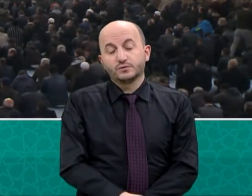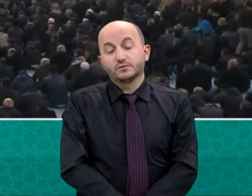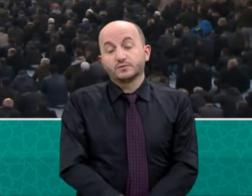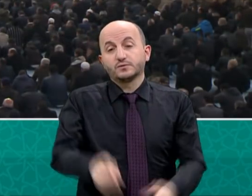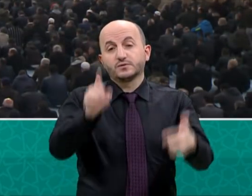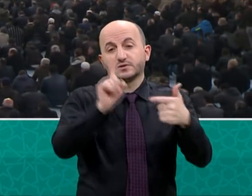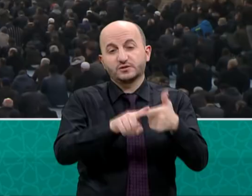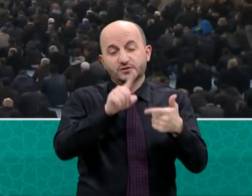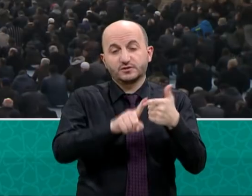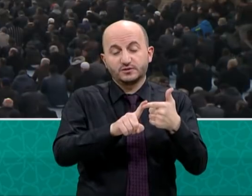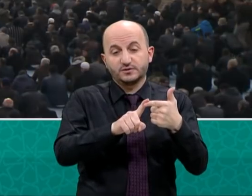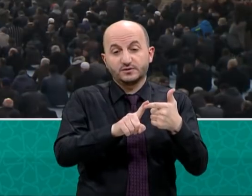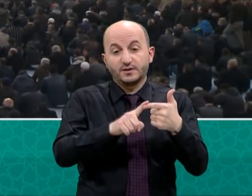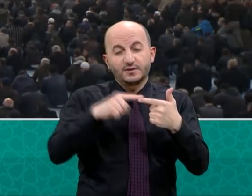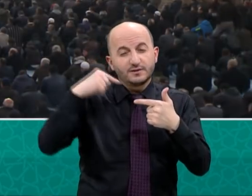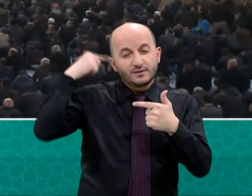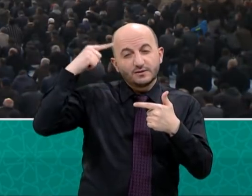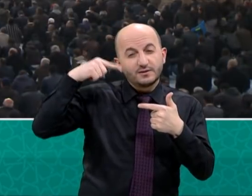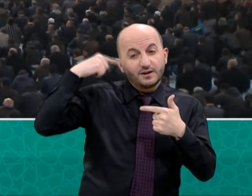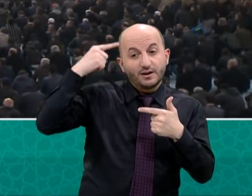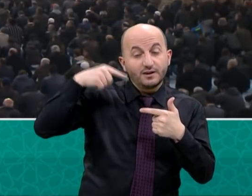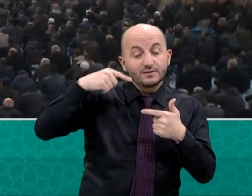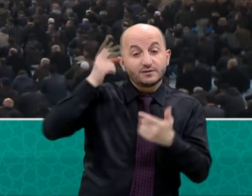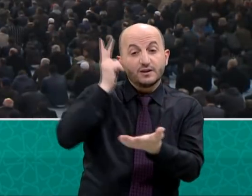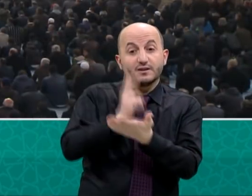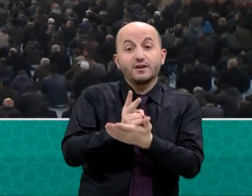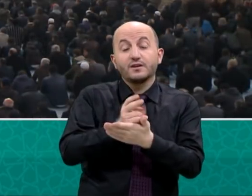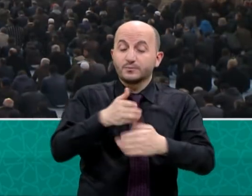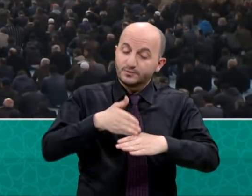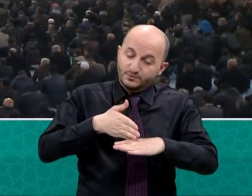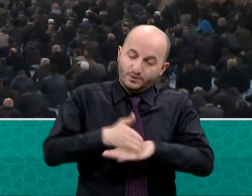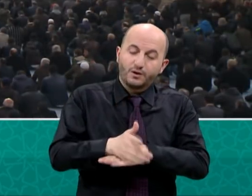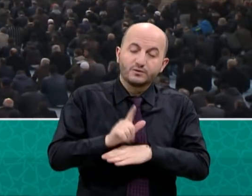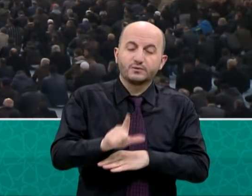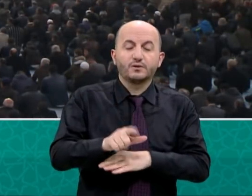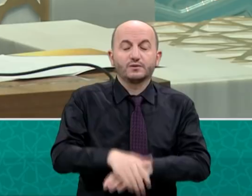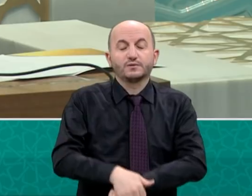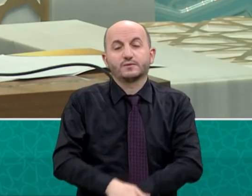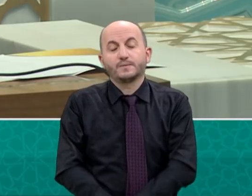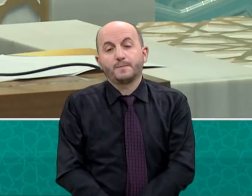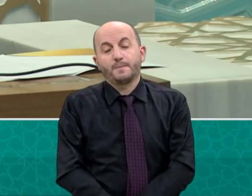2. Niyet ve irademizde doğruluk.